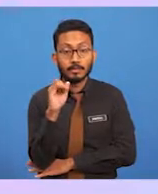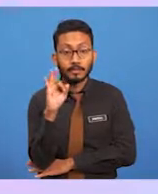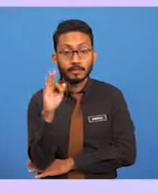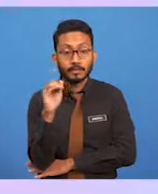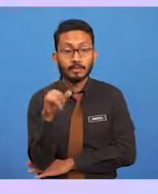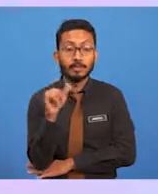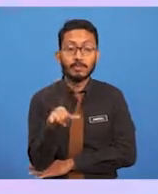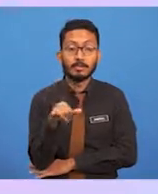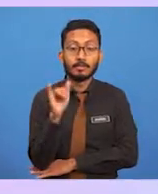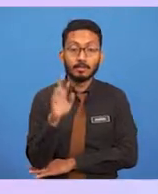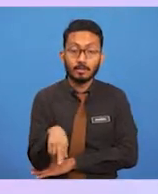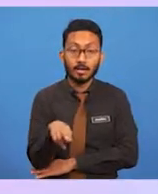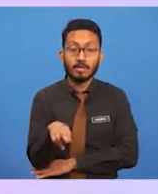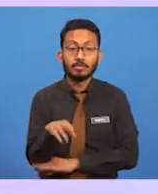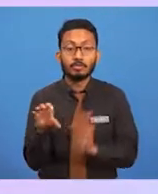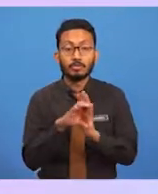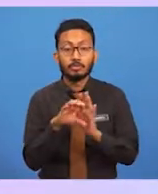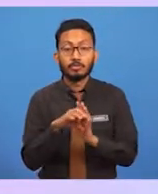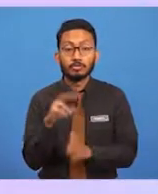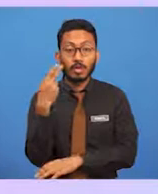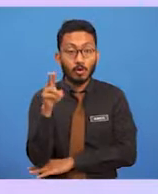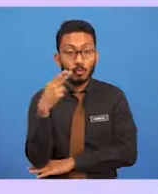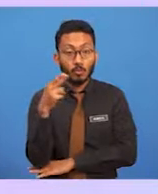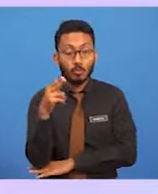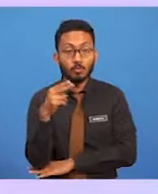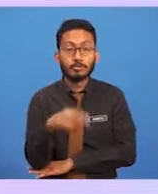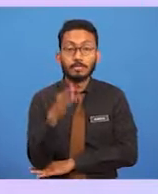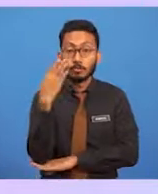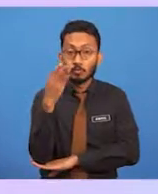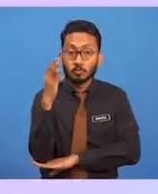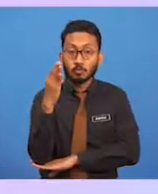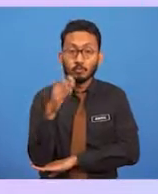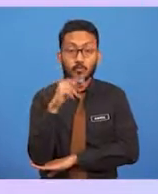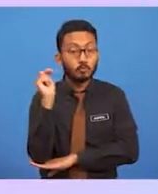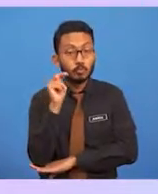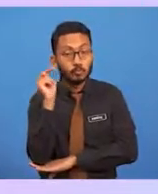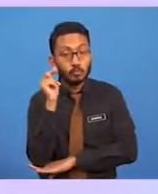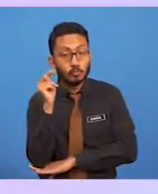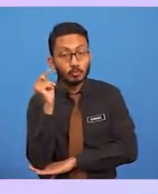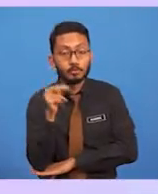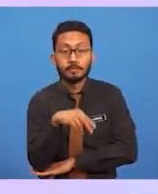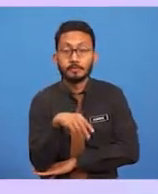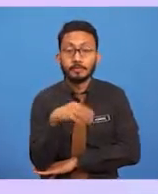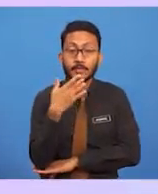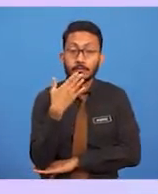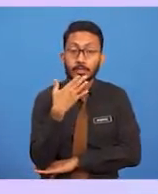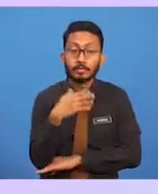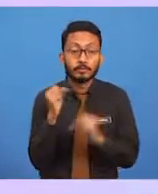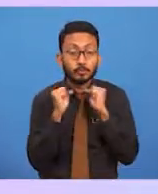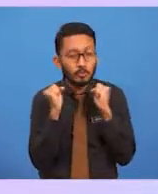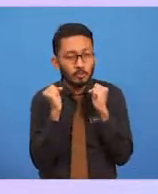hijau dan ungu merupakan contoh warna sejuk. Berbeza pula dengan rajah